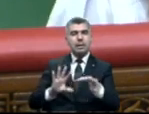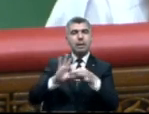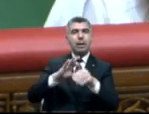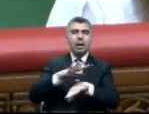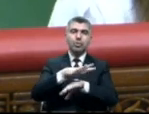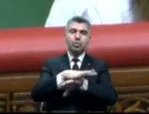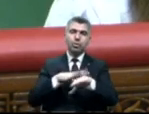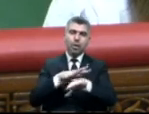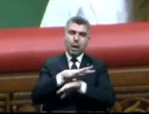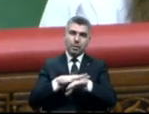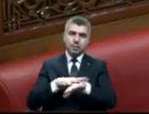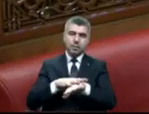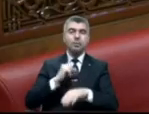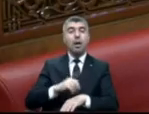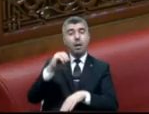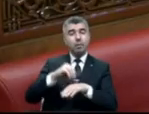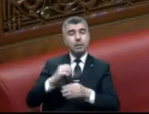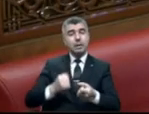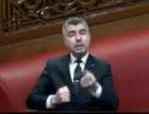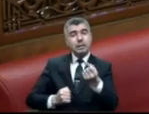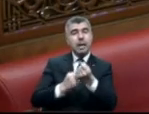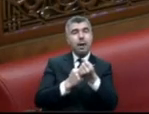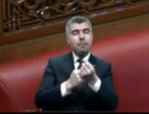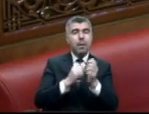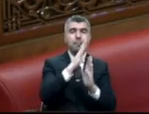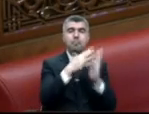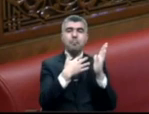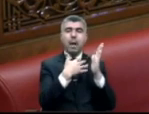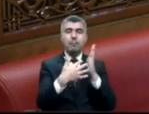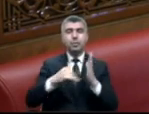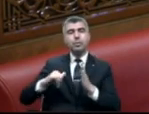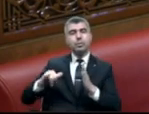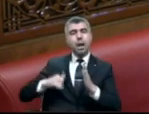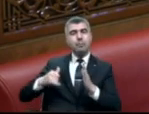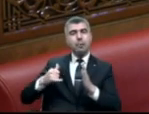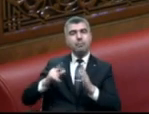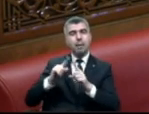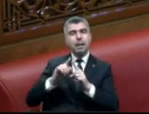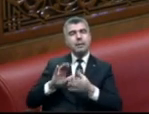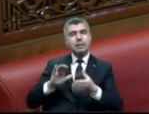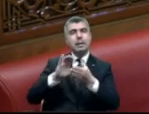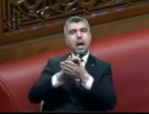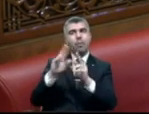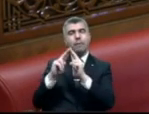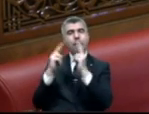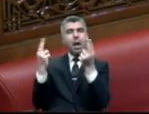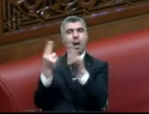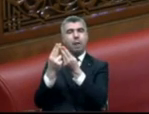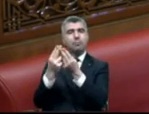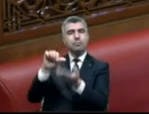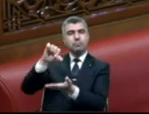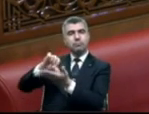الجهات ودعم البرامج الجهوية لإدماج الاقتصادي للشباب في إطار التعاون الدولي والدور الكبير الذي تلعبه